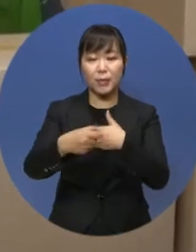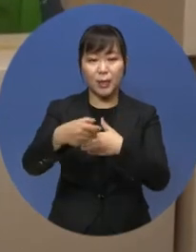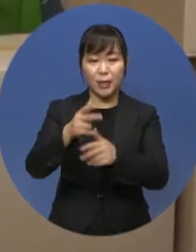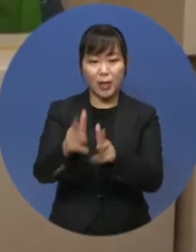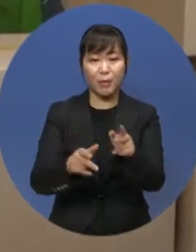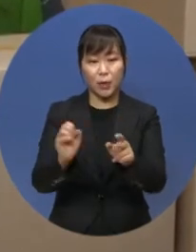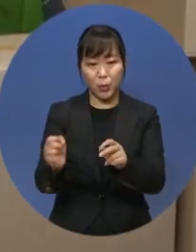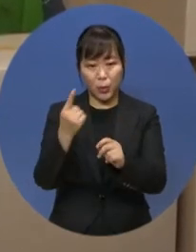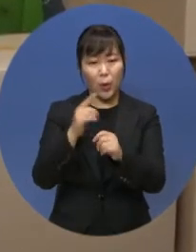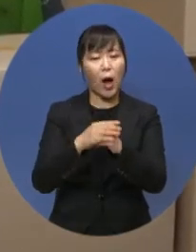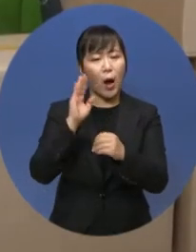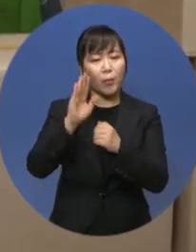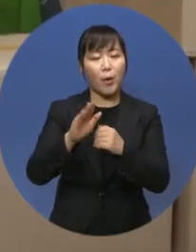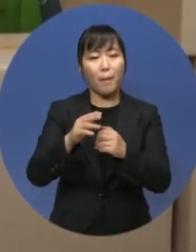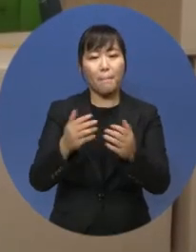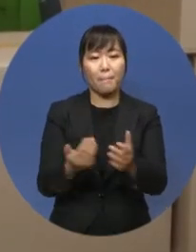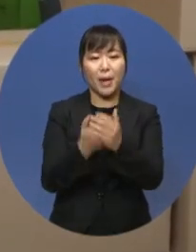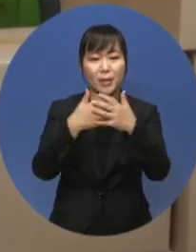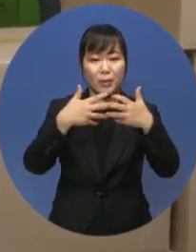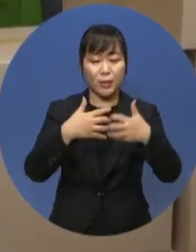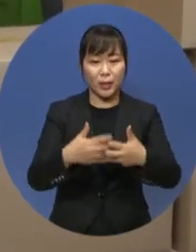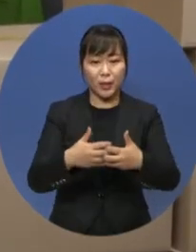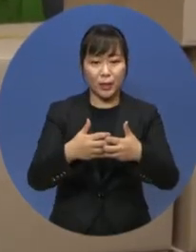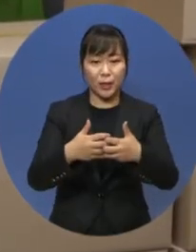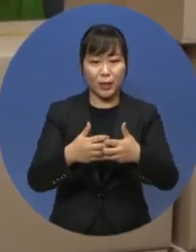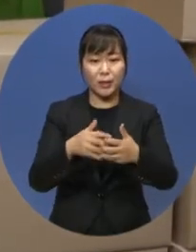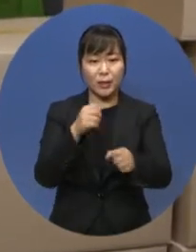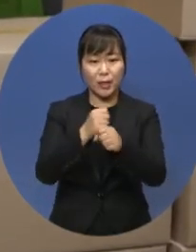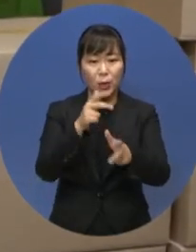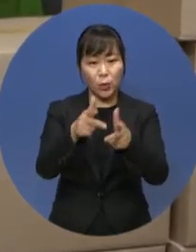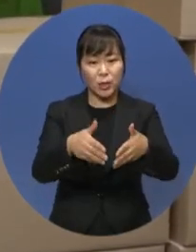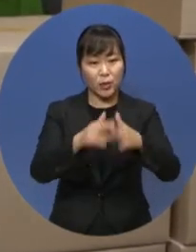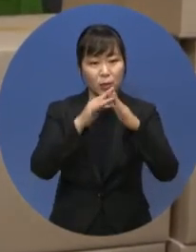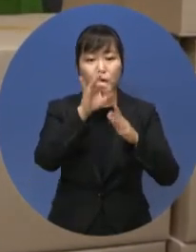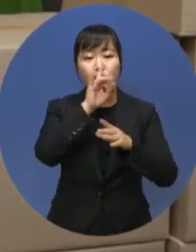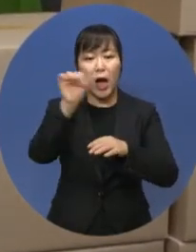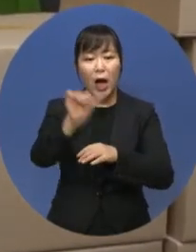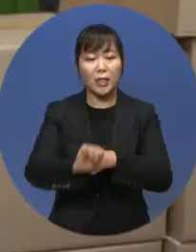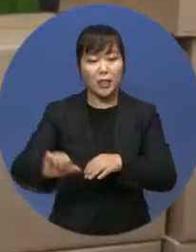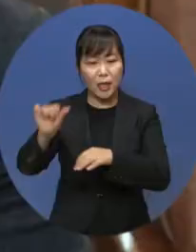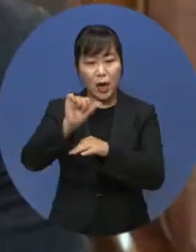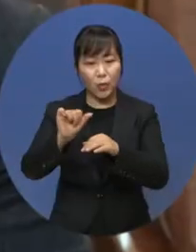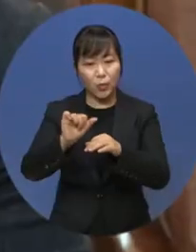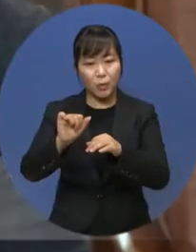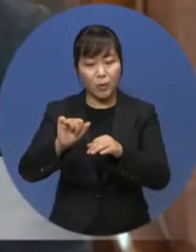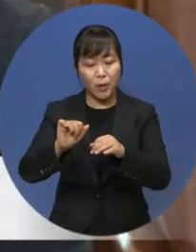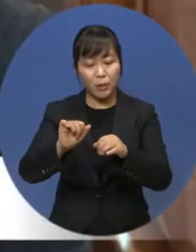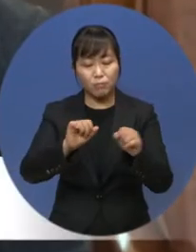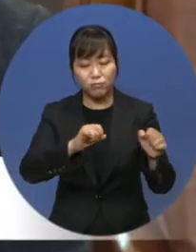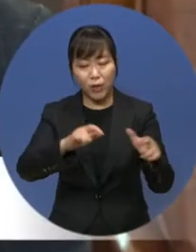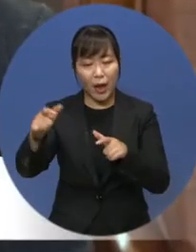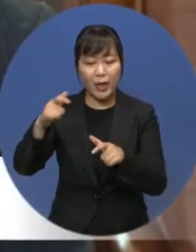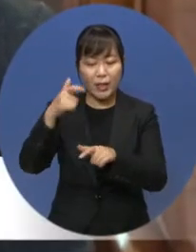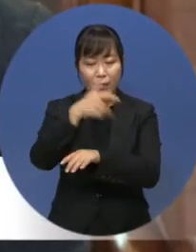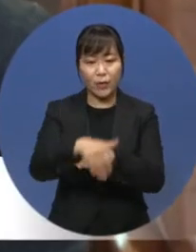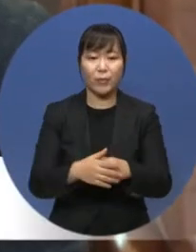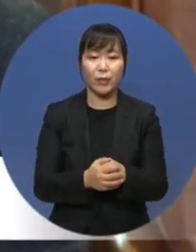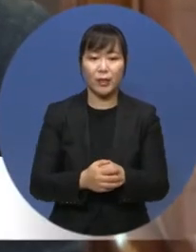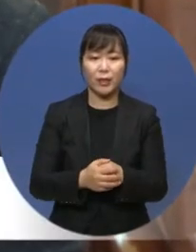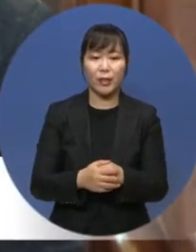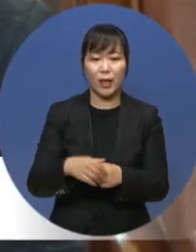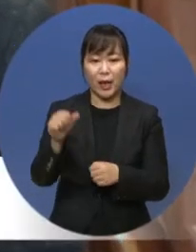앞으로 발전기 생산 공장을 설립 중앙아시아로 진출할 계획입니다. 아시아 사랑